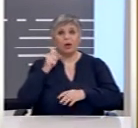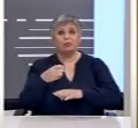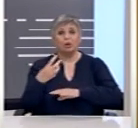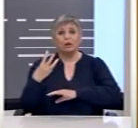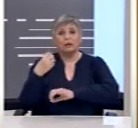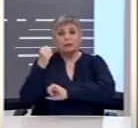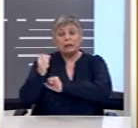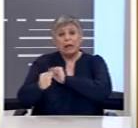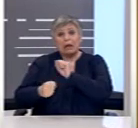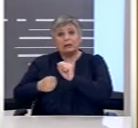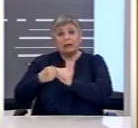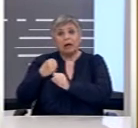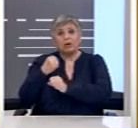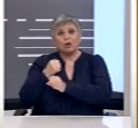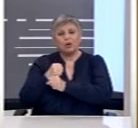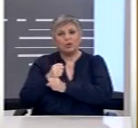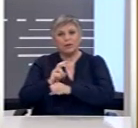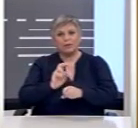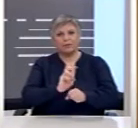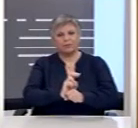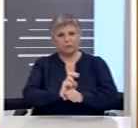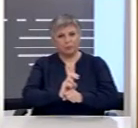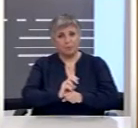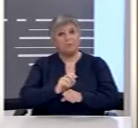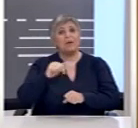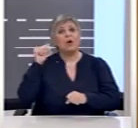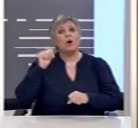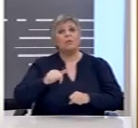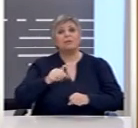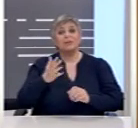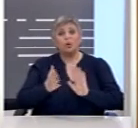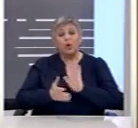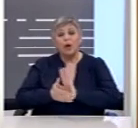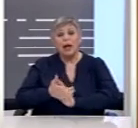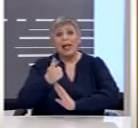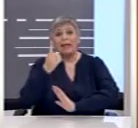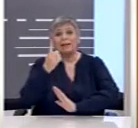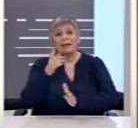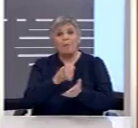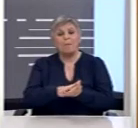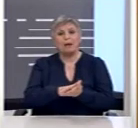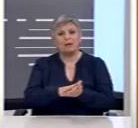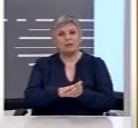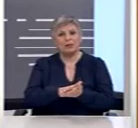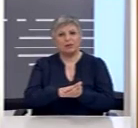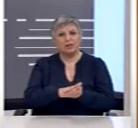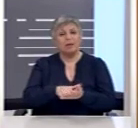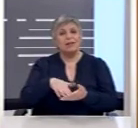Πλην όμως τα πρακτικά που αφορούν αυτές τις 11 βασικές μαρτυρικές καταθέσεις δεν είναι τα